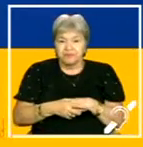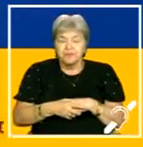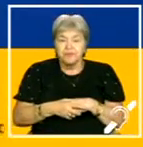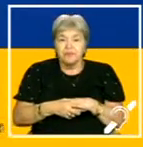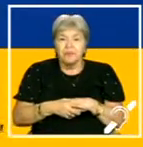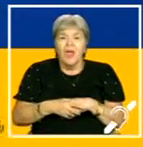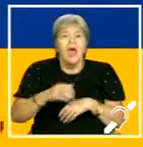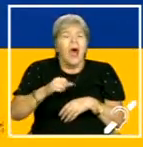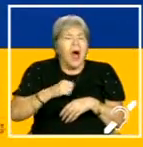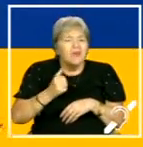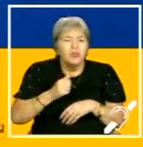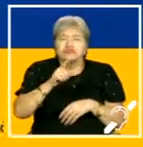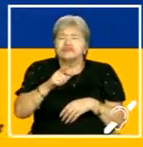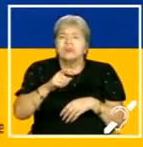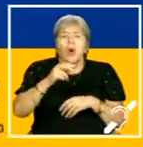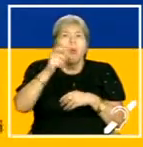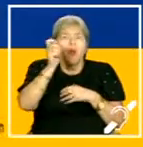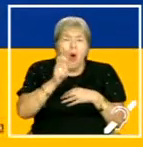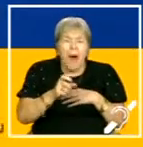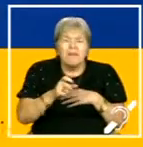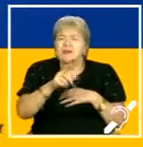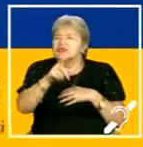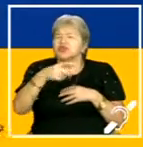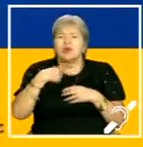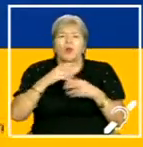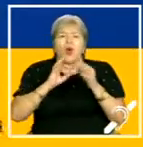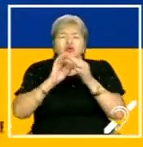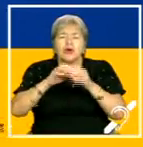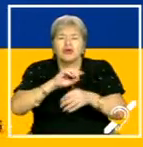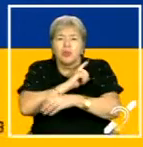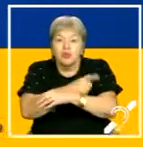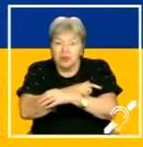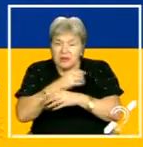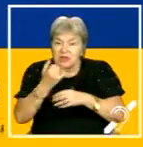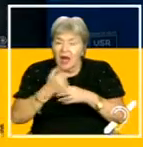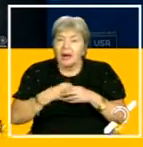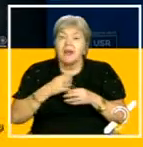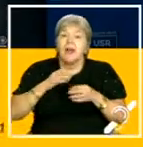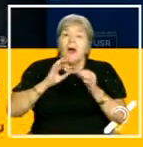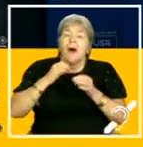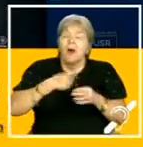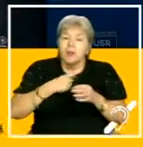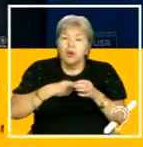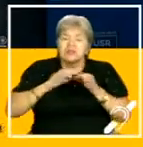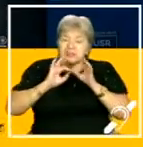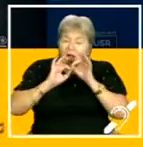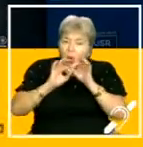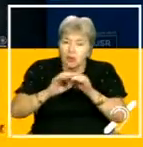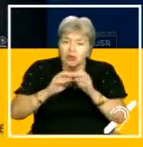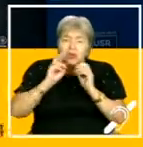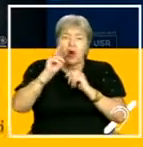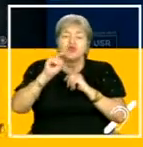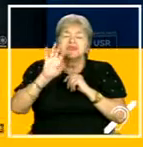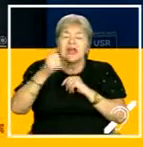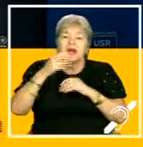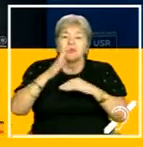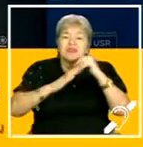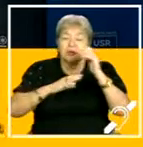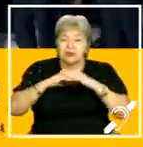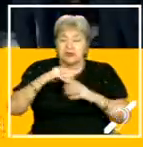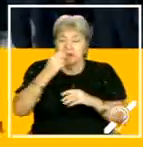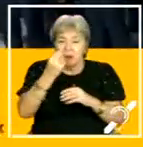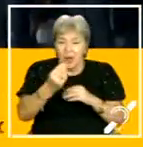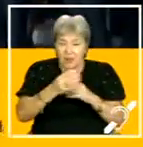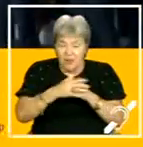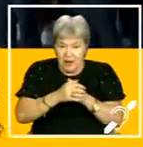Avem oameni și lideri puternici care pot duce mai departe această construcție. Eșecul USR